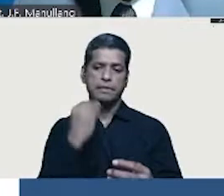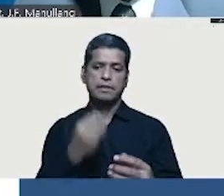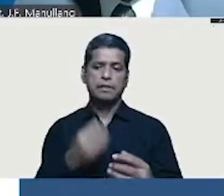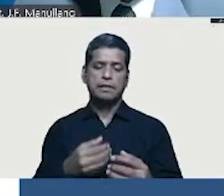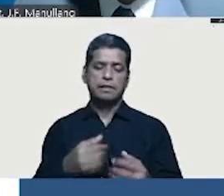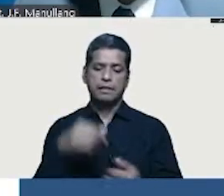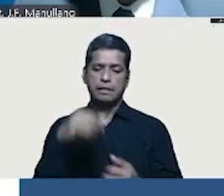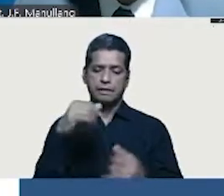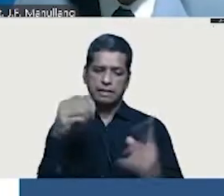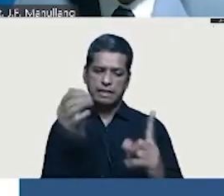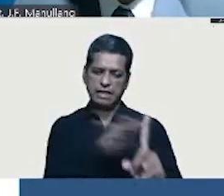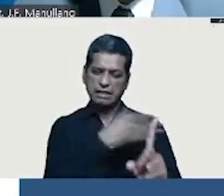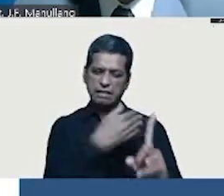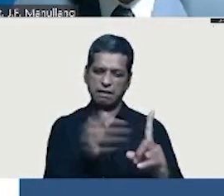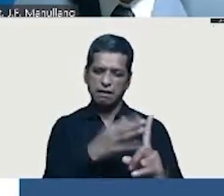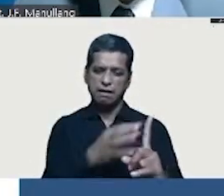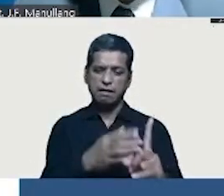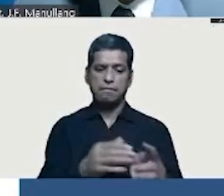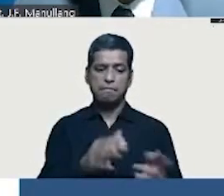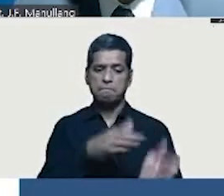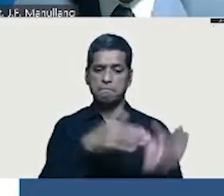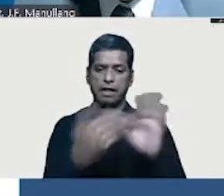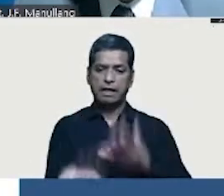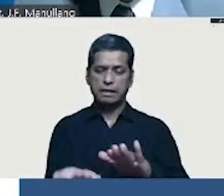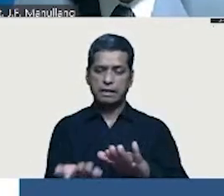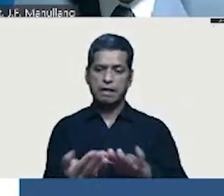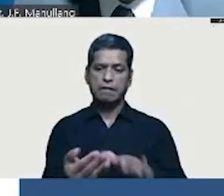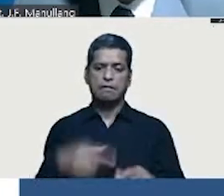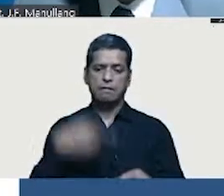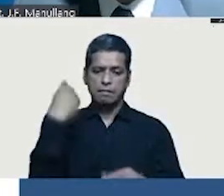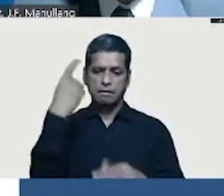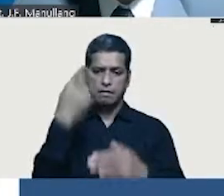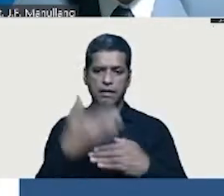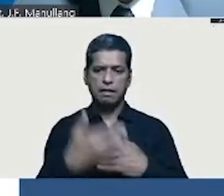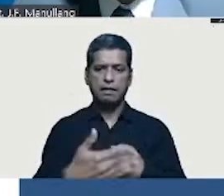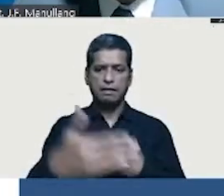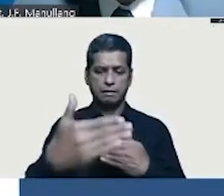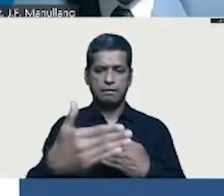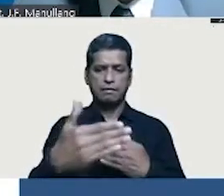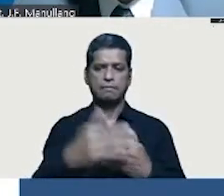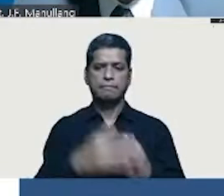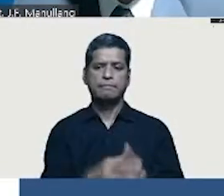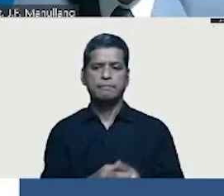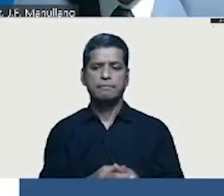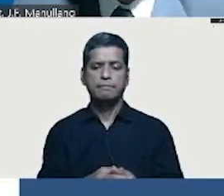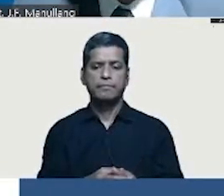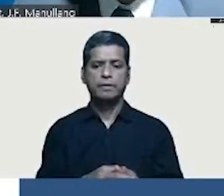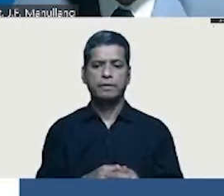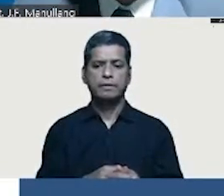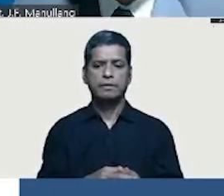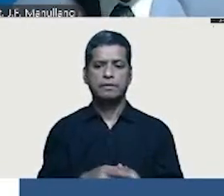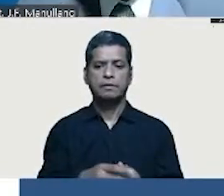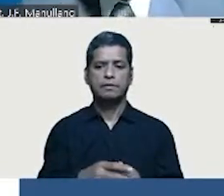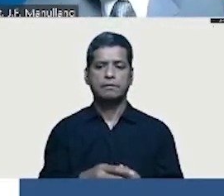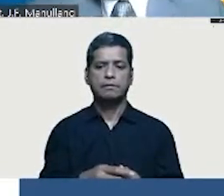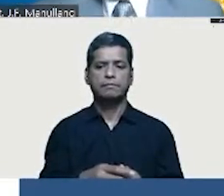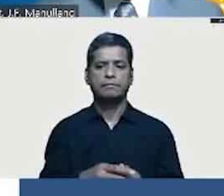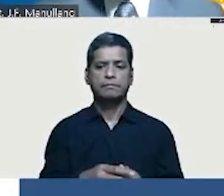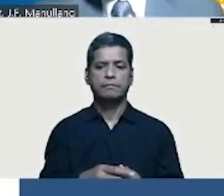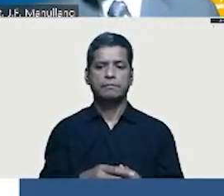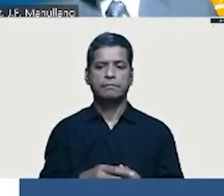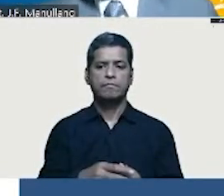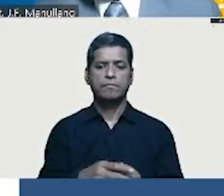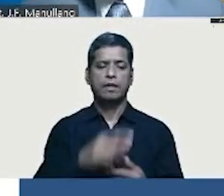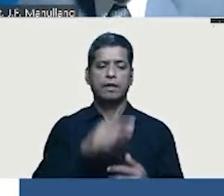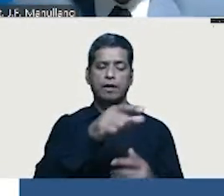siksaan kekal atau priceless yang kekal abadi dalam arti sampai mereka akhirnya habis